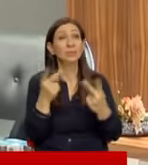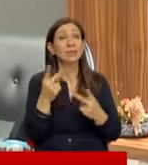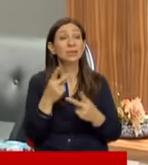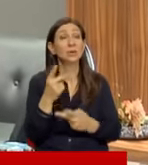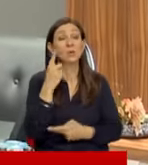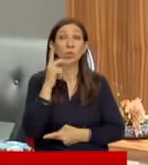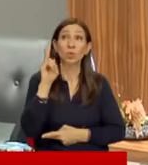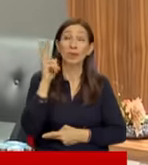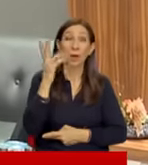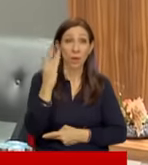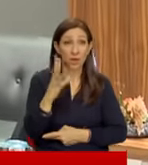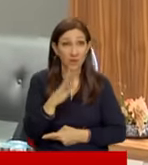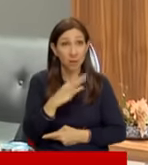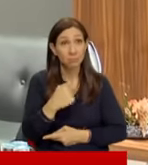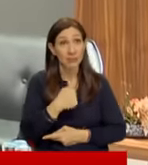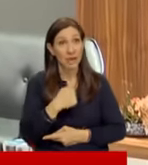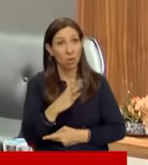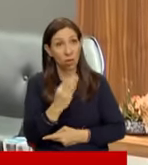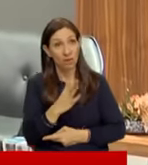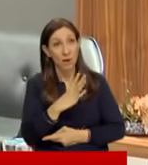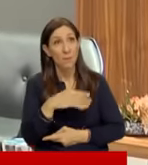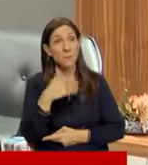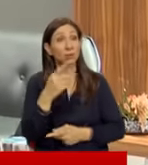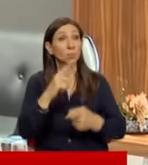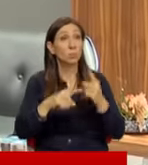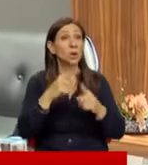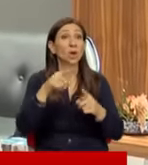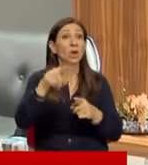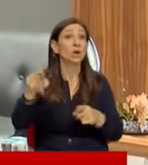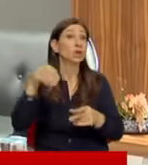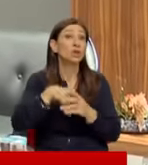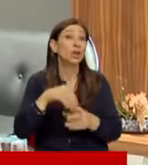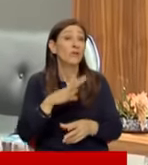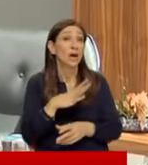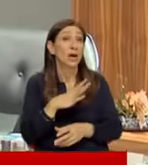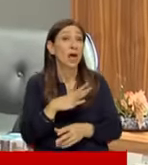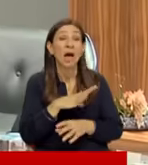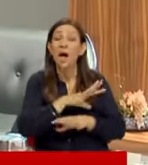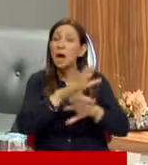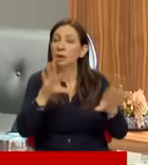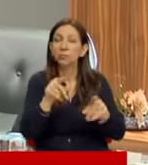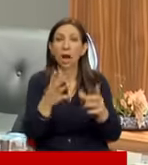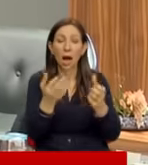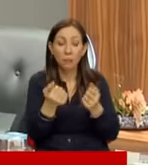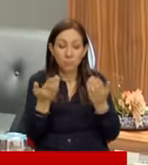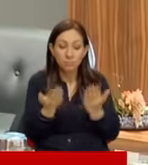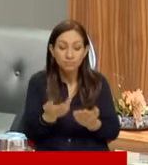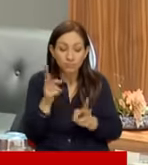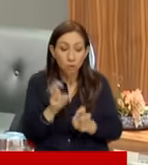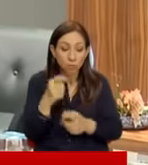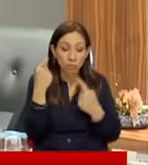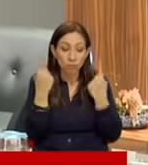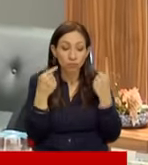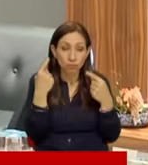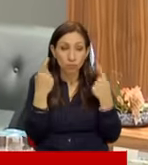mesajların hükümete olanı var, bize olanı var. Hatta başka siyasi partiler olanları da var. Herkesin bunları alıp düşünmesi lazım. Bizim